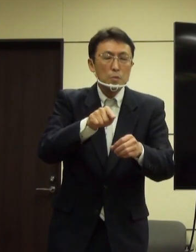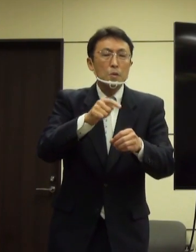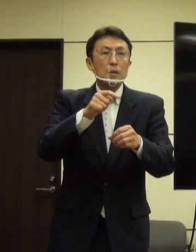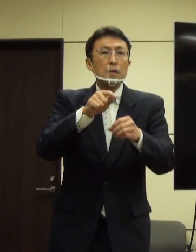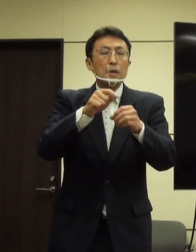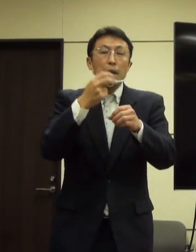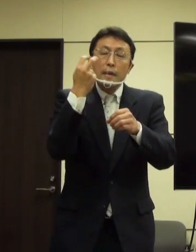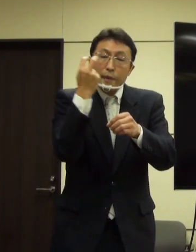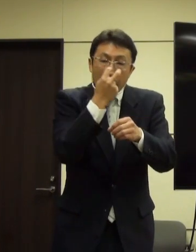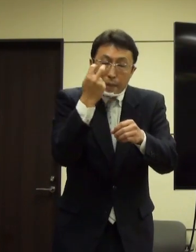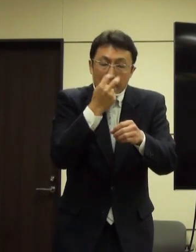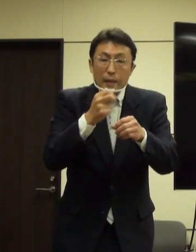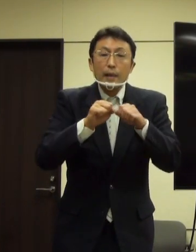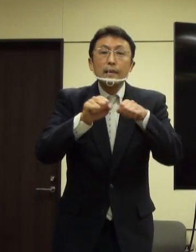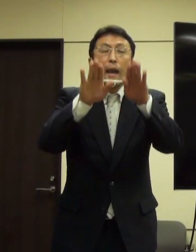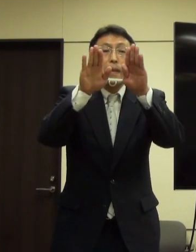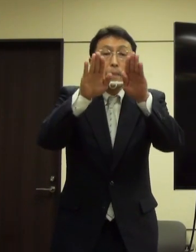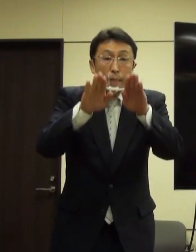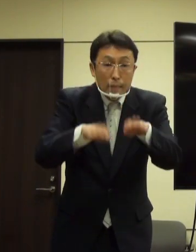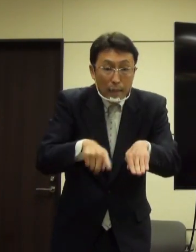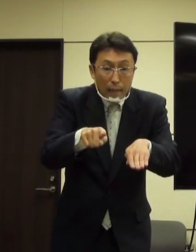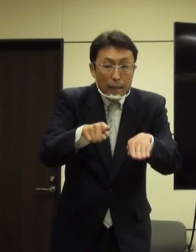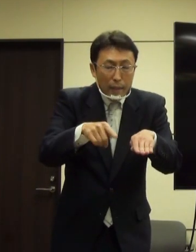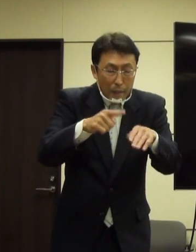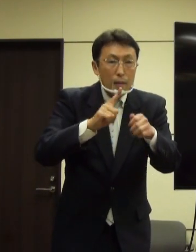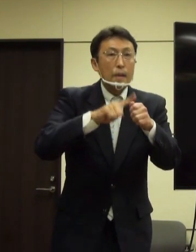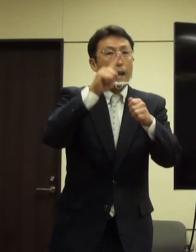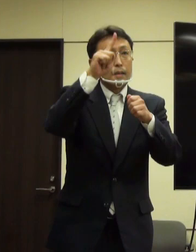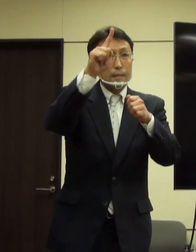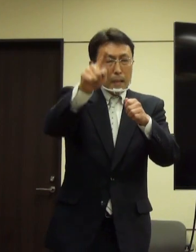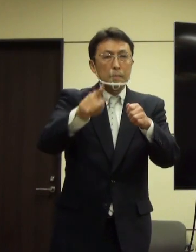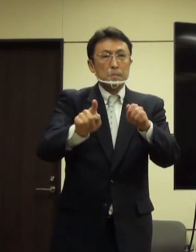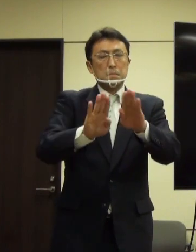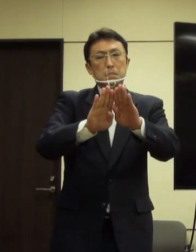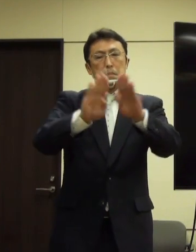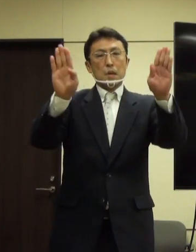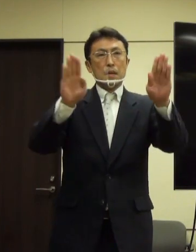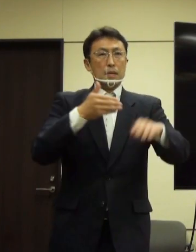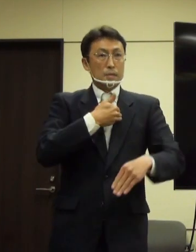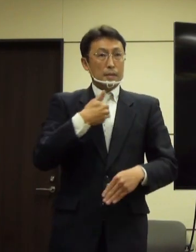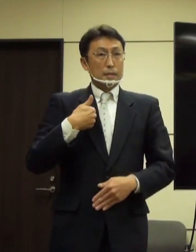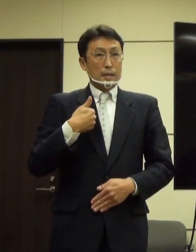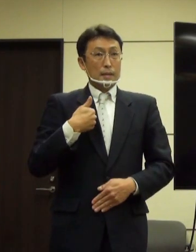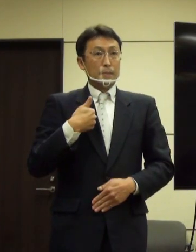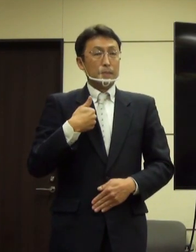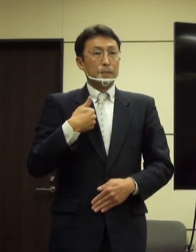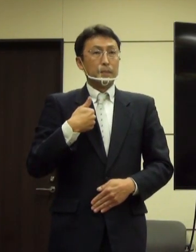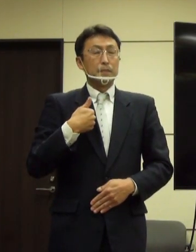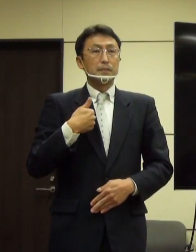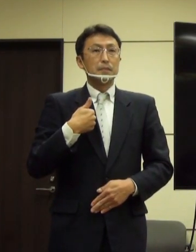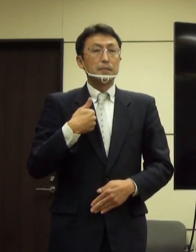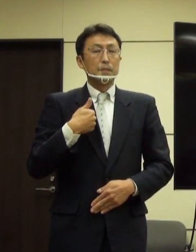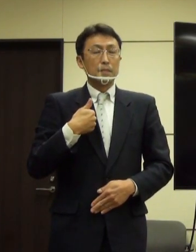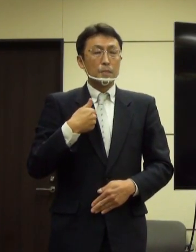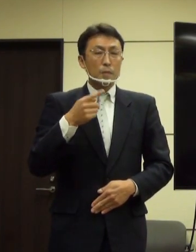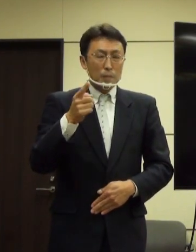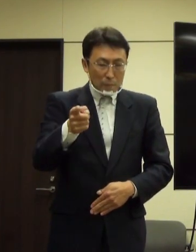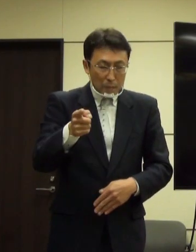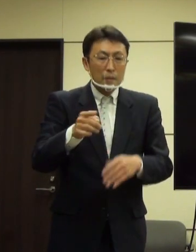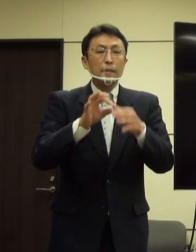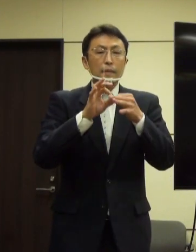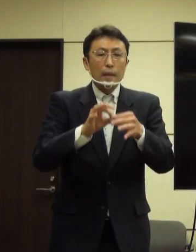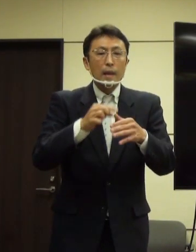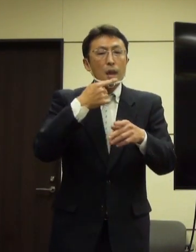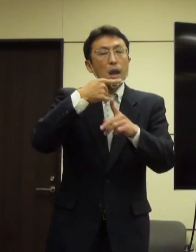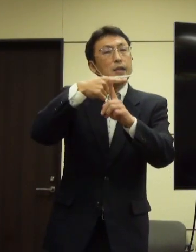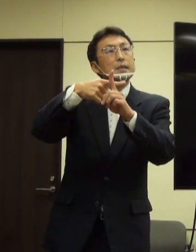されたわけです蒼天動画に席のほうがええええまあこれはうあの一旦あの方がついたか